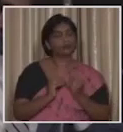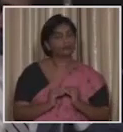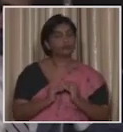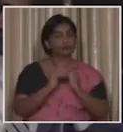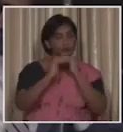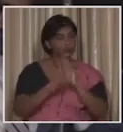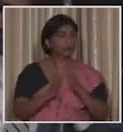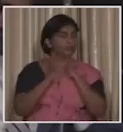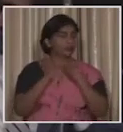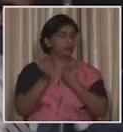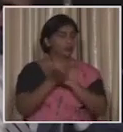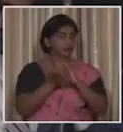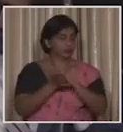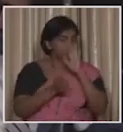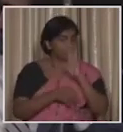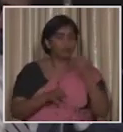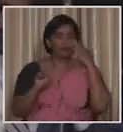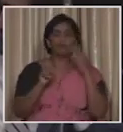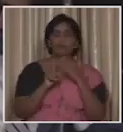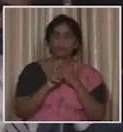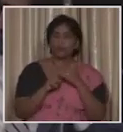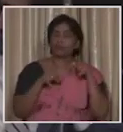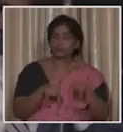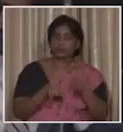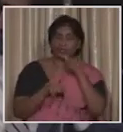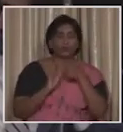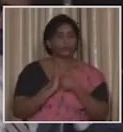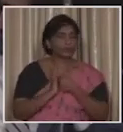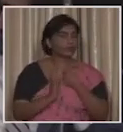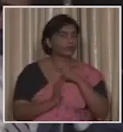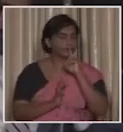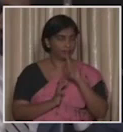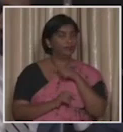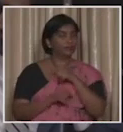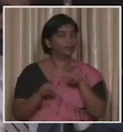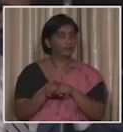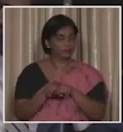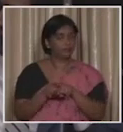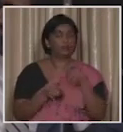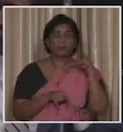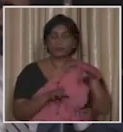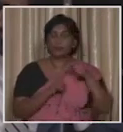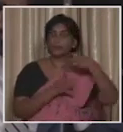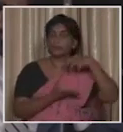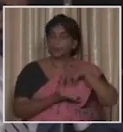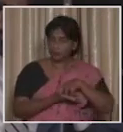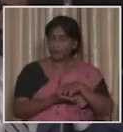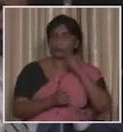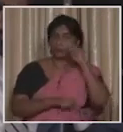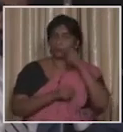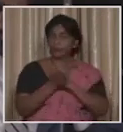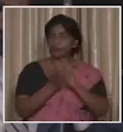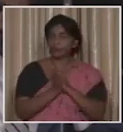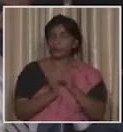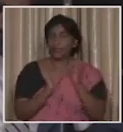වෙනුවෙන් විශාල මෙහෙවරක් සිදු කරා කියන කාරණය අපි ඉතාම ගෞරවයෙන් සිහිපත් කරනවා. ඒ නිසා එතුමා මේ පළාතට මහජන නියෝජිතක